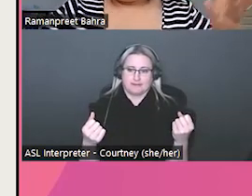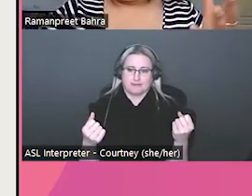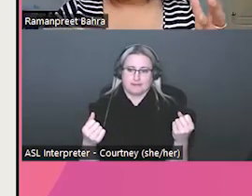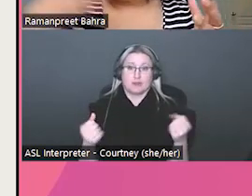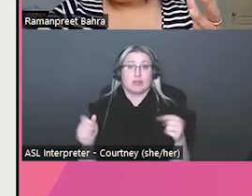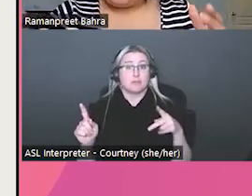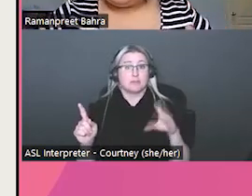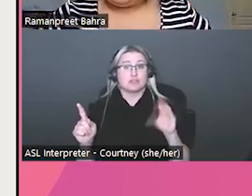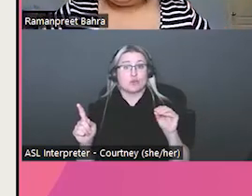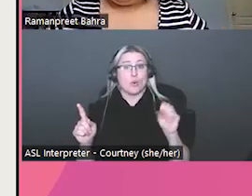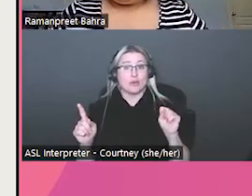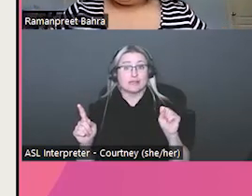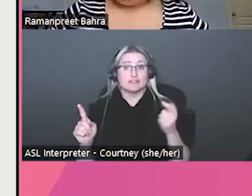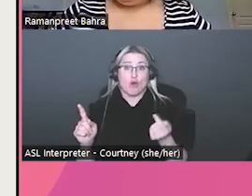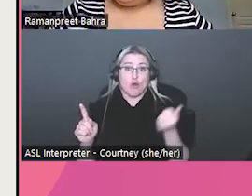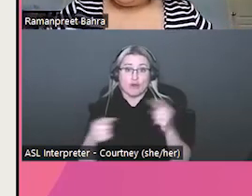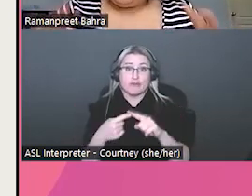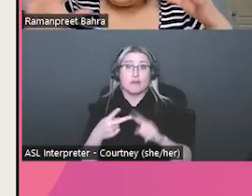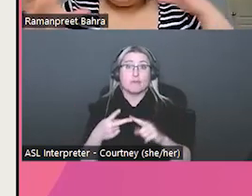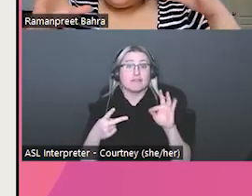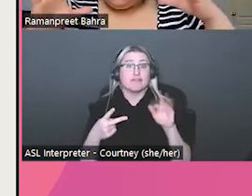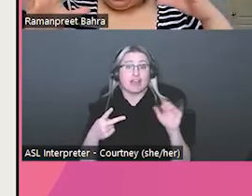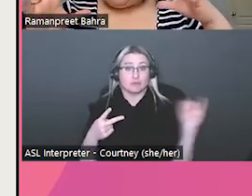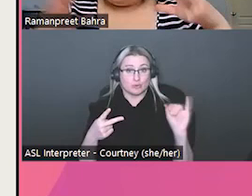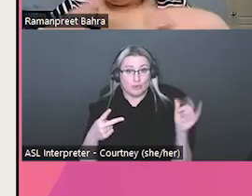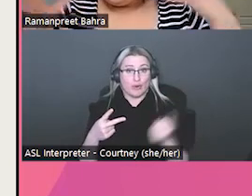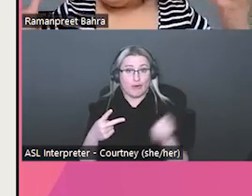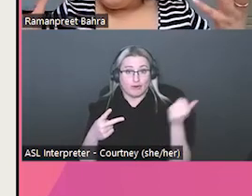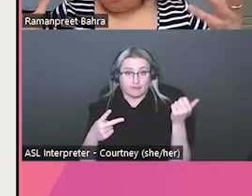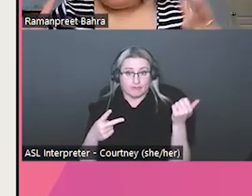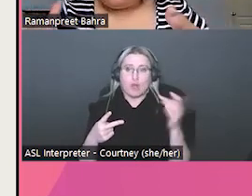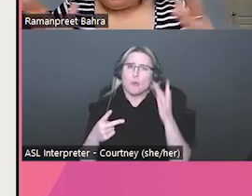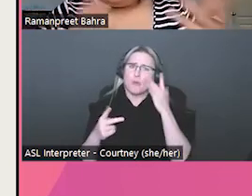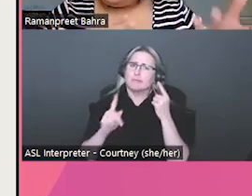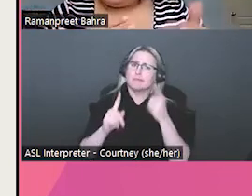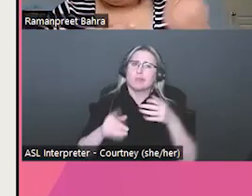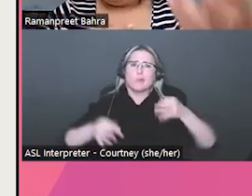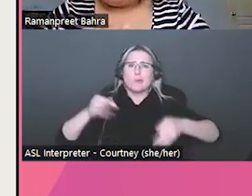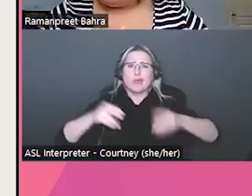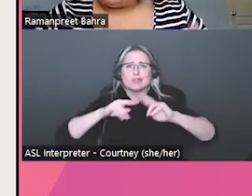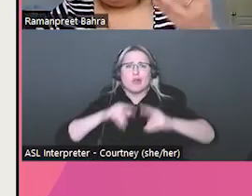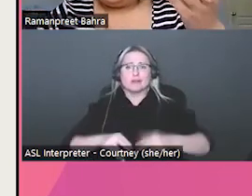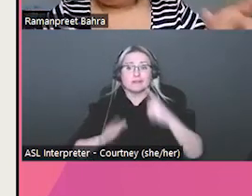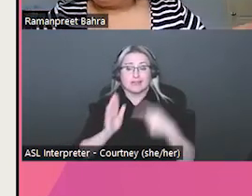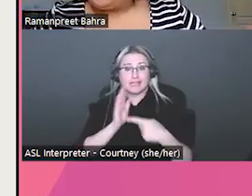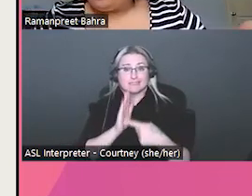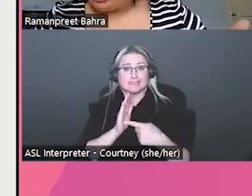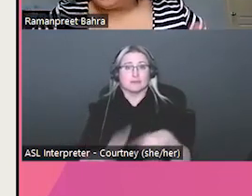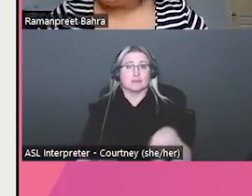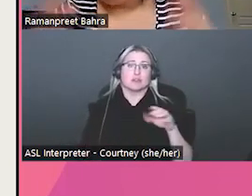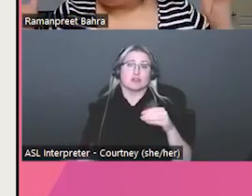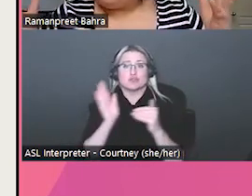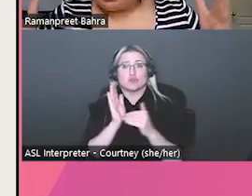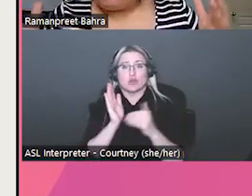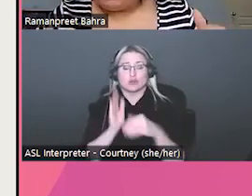plus saine, hein, pour donc te débarrasser de tes problèmes de santé et de grosseur. en vertu, par exemple,